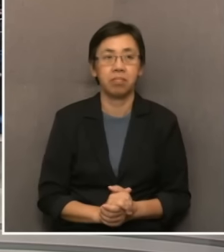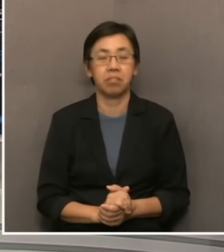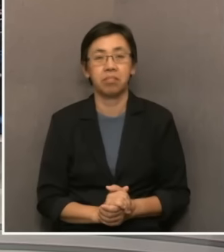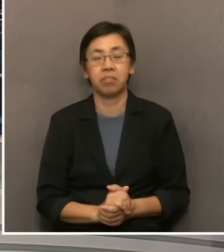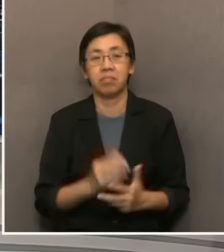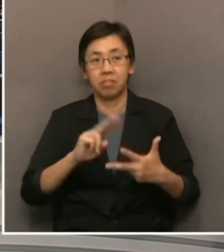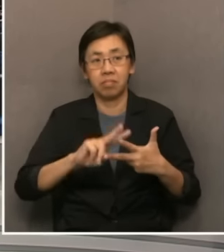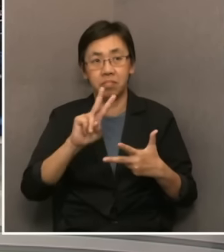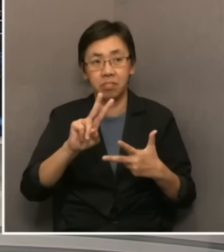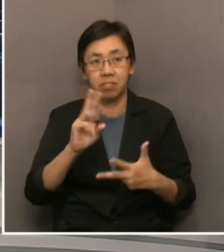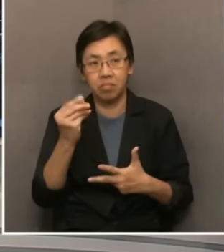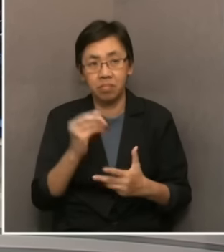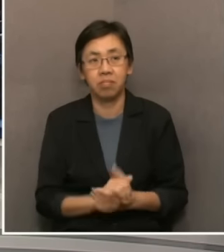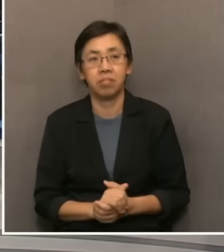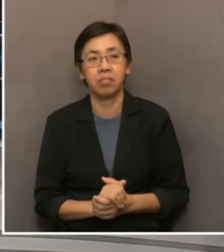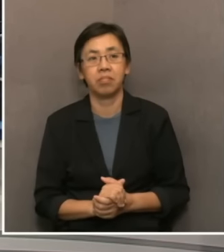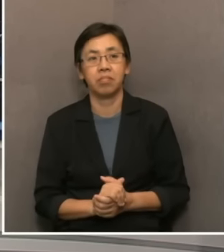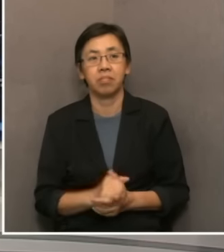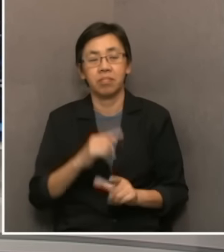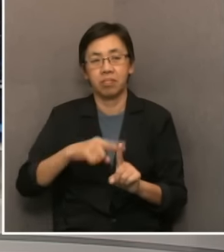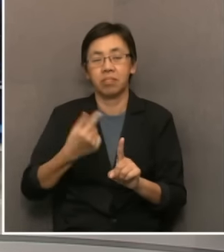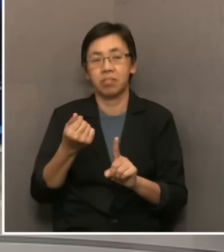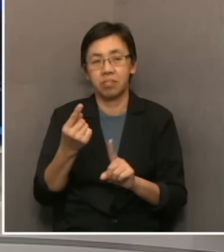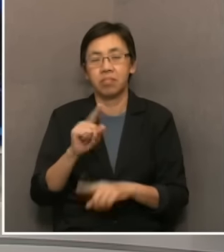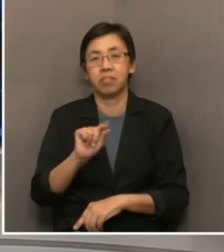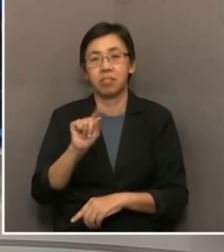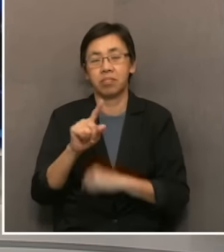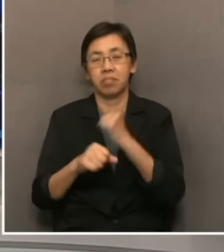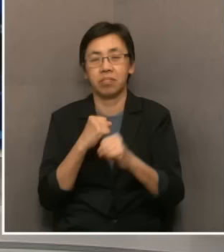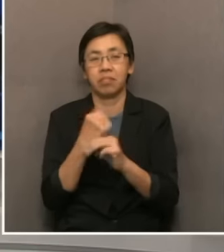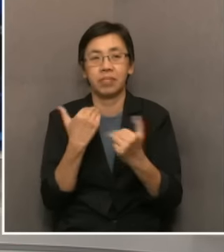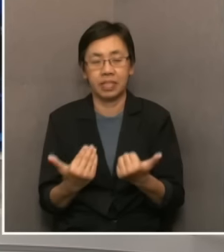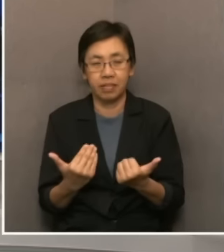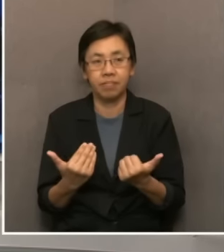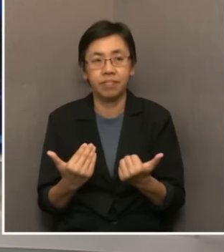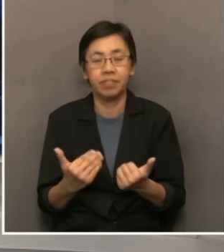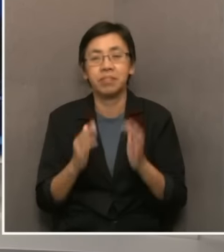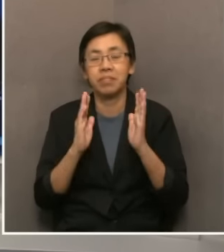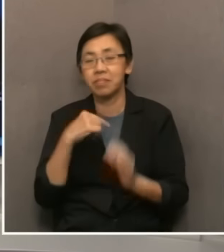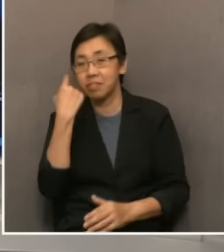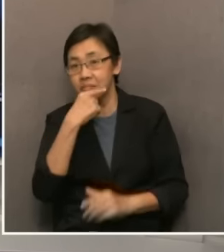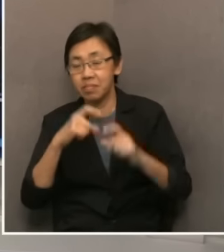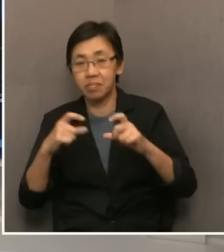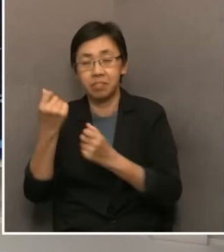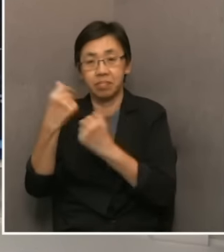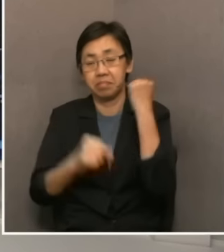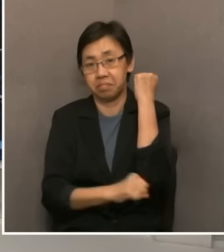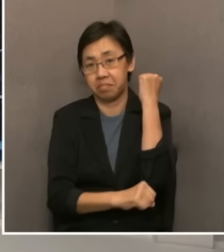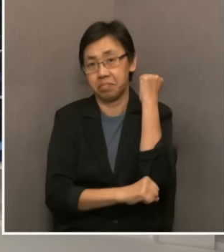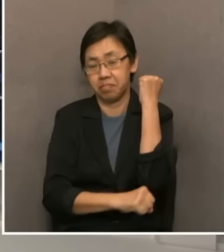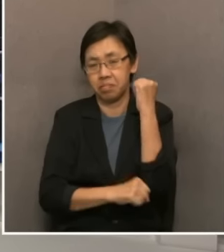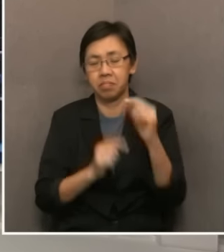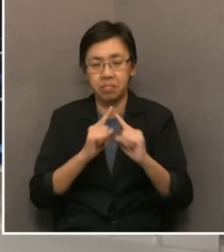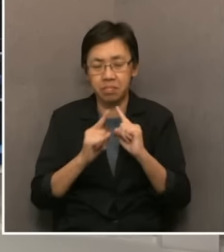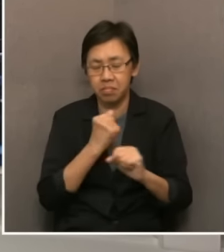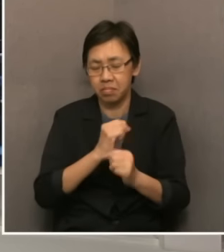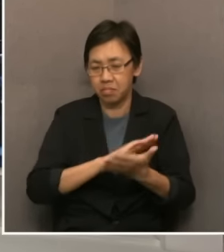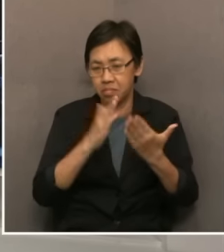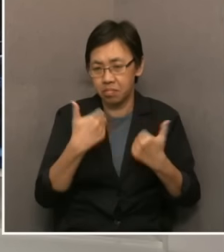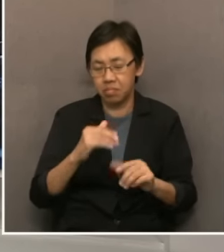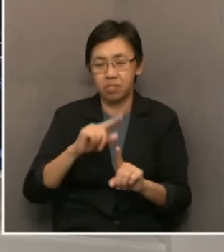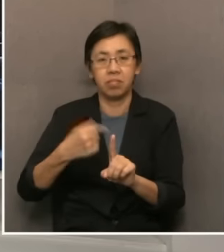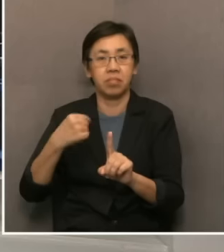ะก็คือวันที่21พฤศจิกายนนี้นะคะที่สำหรับผู้มีบัตรสวัสดิการค่ะทำให้แล้วเสร็จภายในวันที่18พฤศจิ